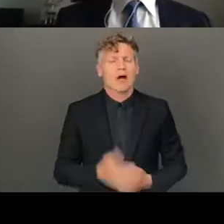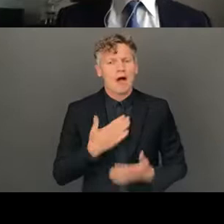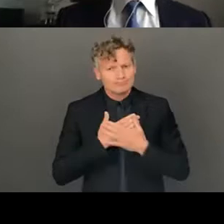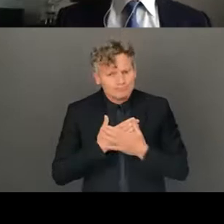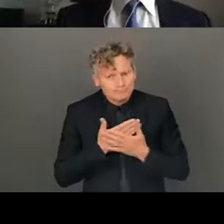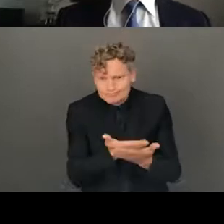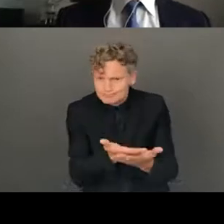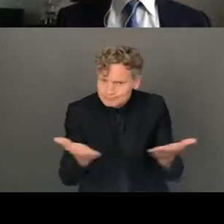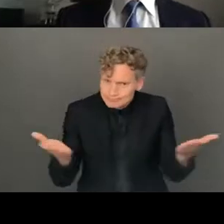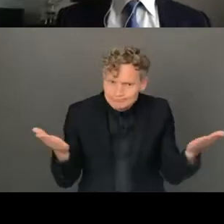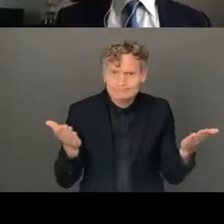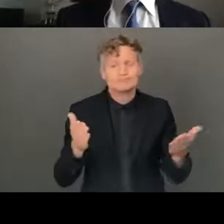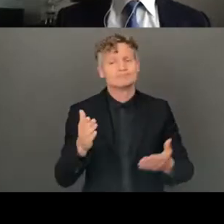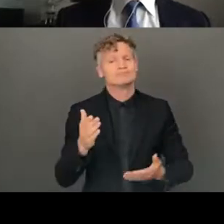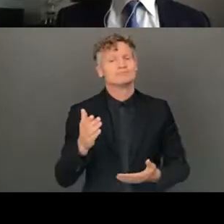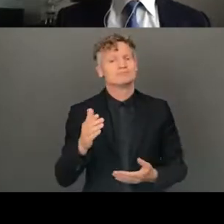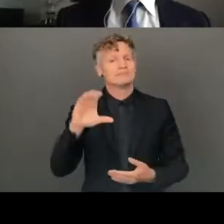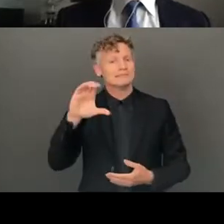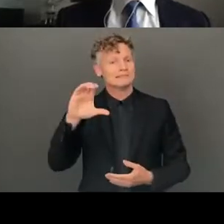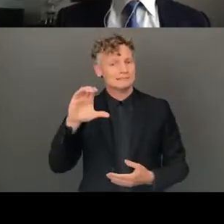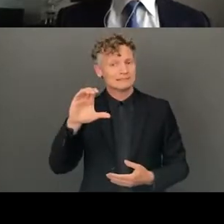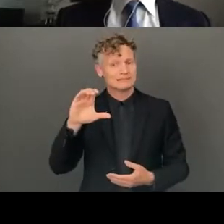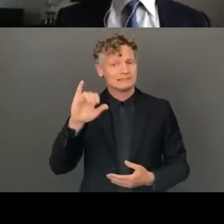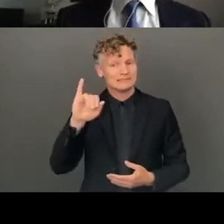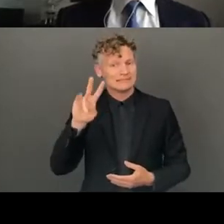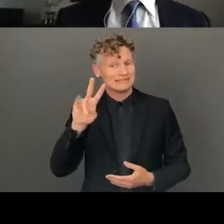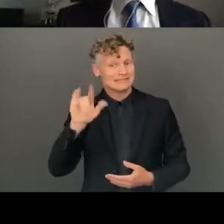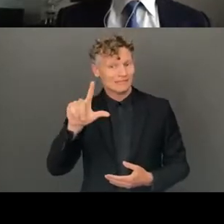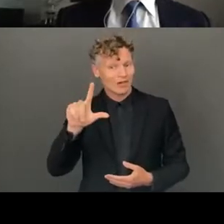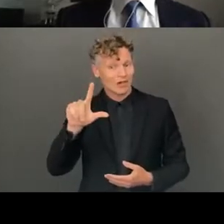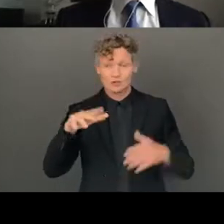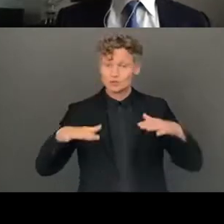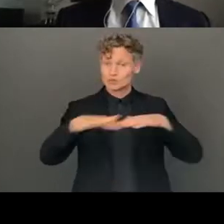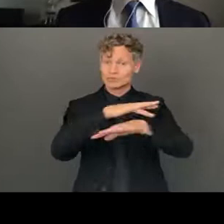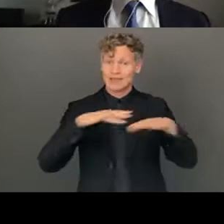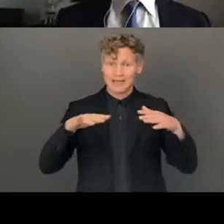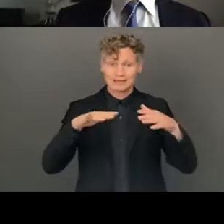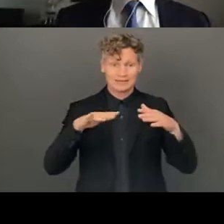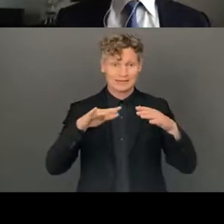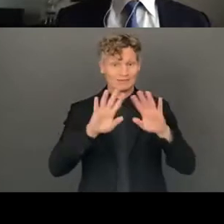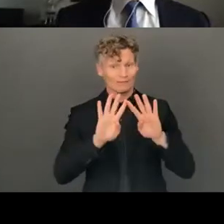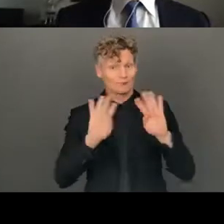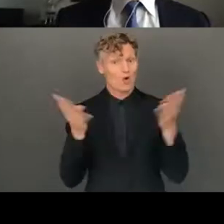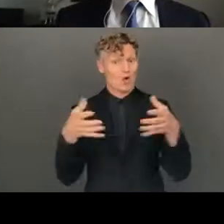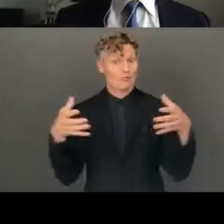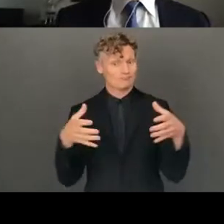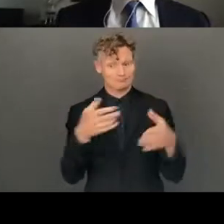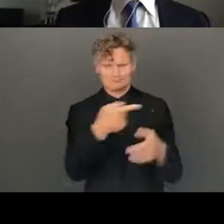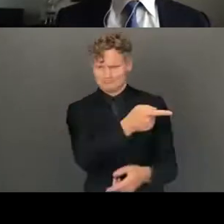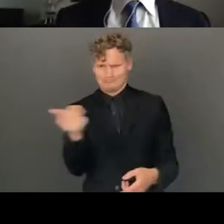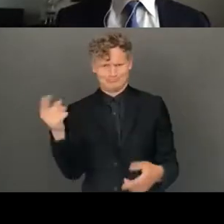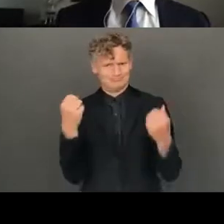Mes chers participants de la société civile, c'est un honneur de vous